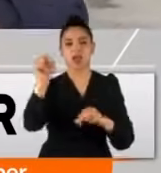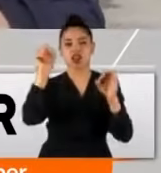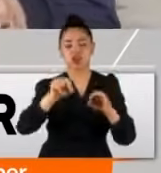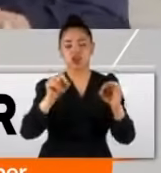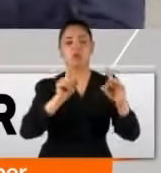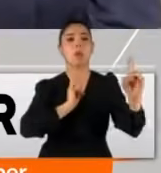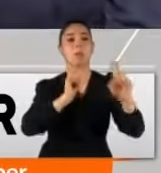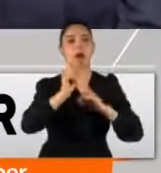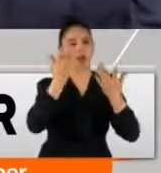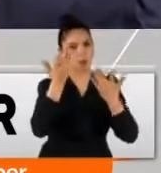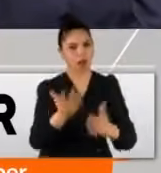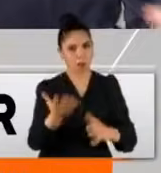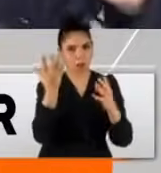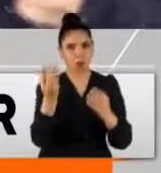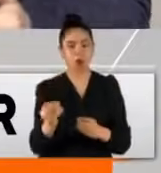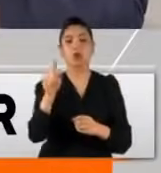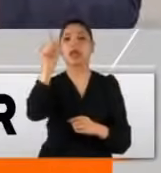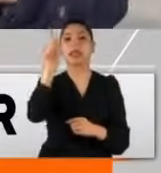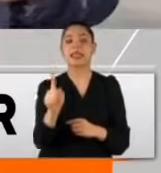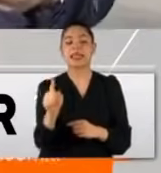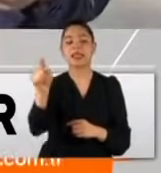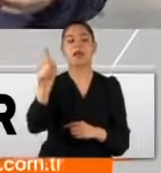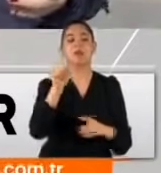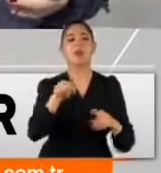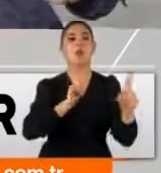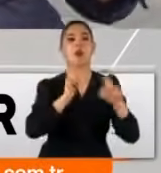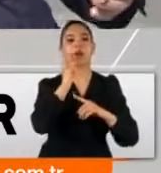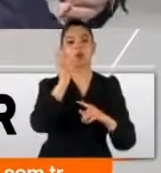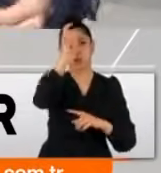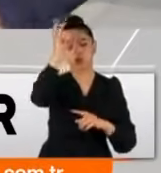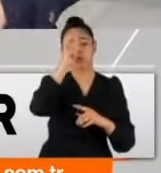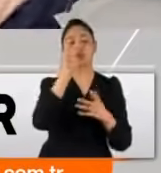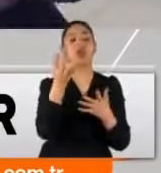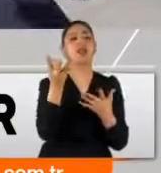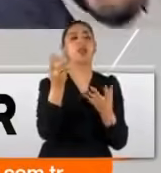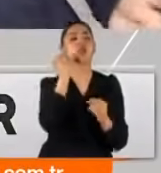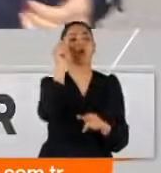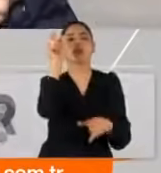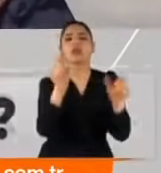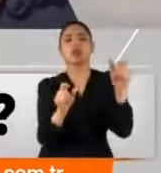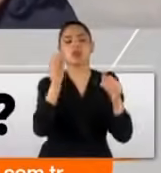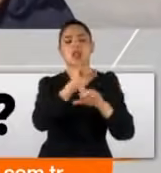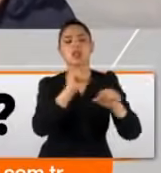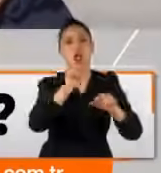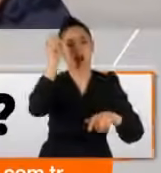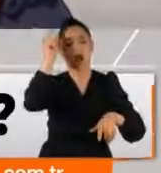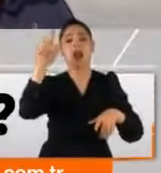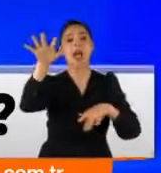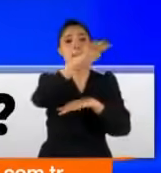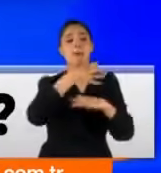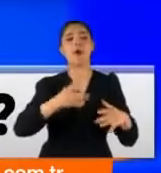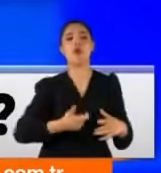açtığı dava kabul edildi. Bu dava ile birlikte Türkiye'deki binlerce hatta yüz binlerce mağdur da